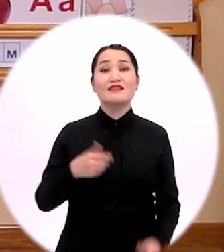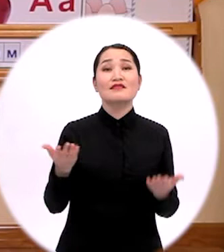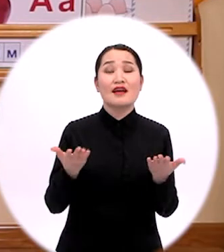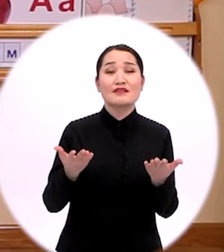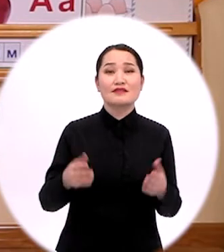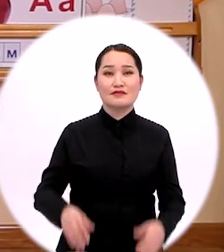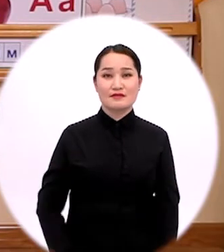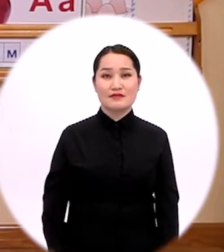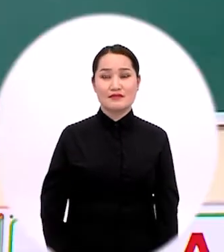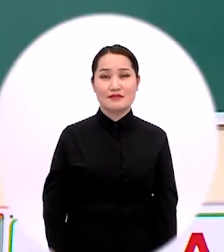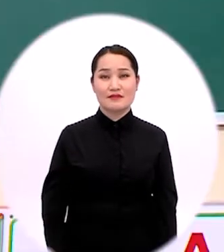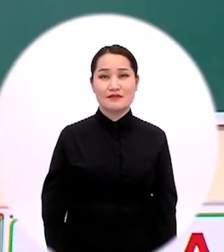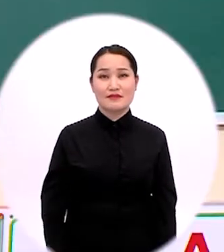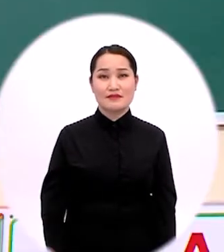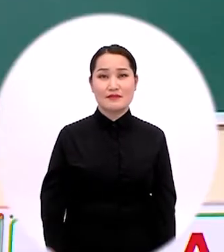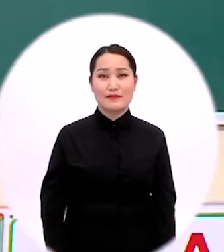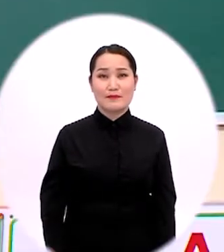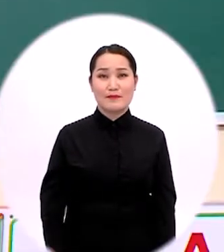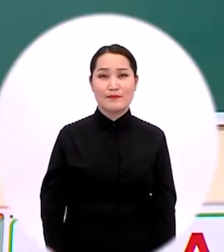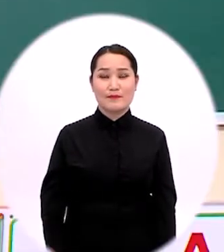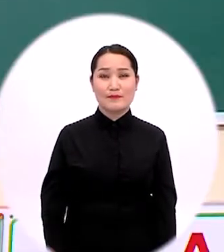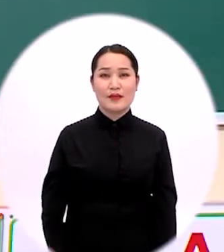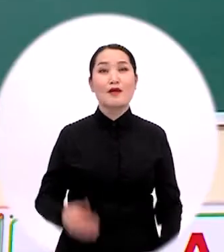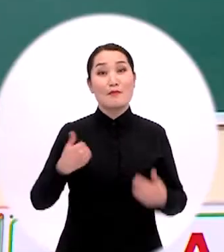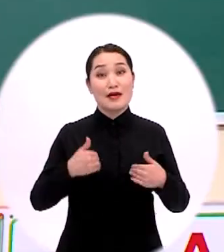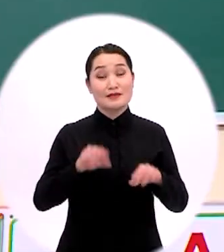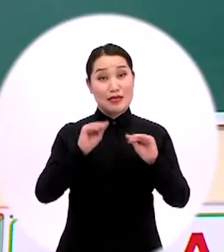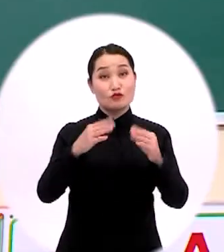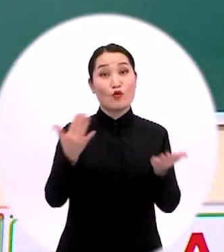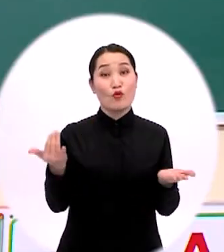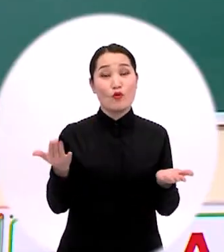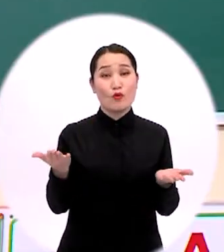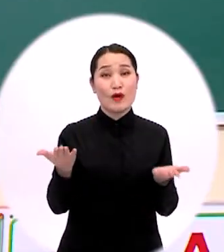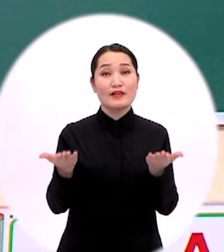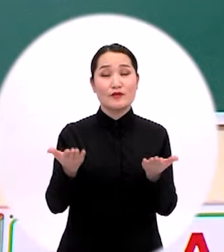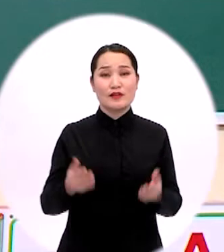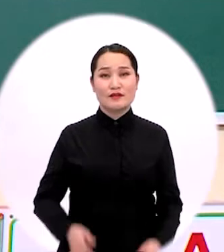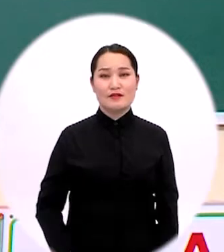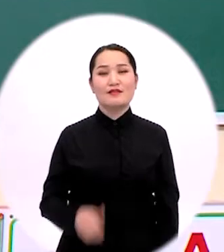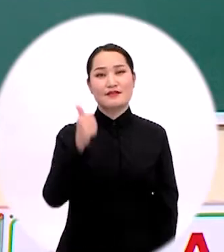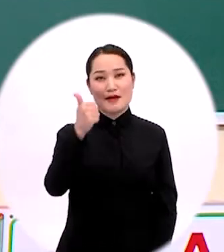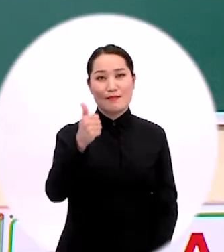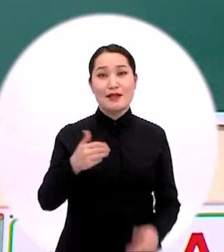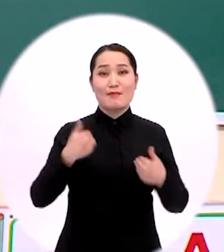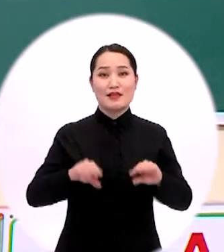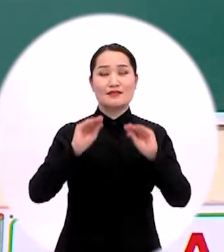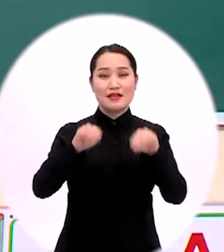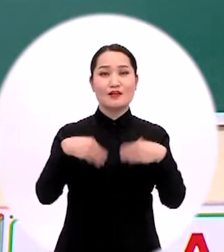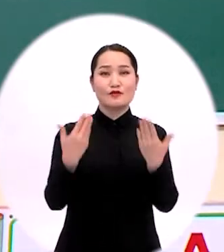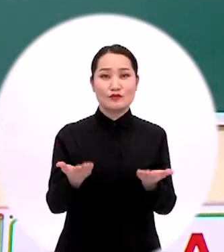өгсөн бол? Мөн л багш гэж үү? Тийм ээ, мөн л багш зааж